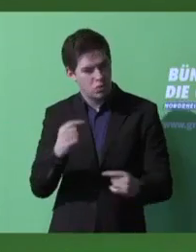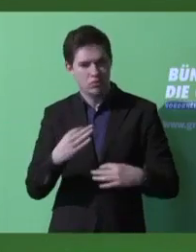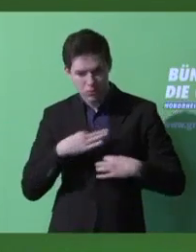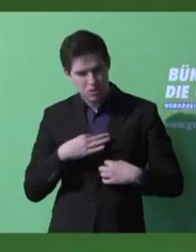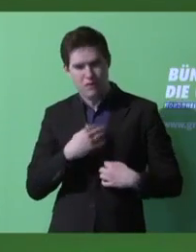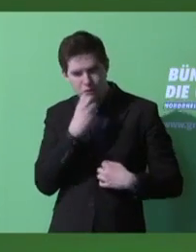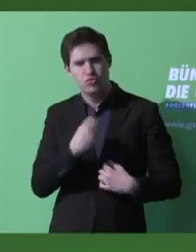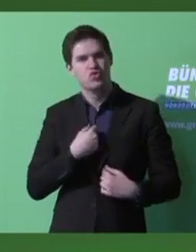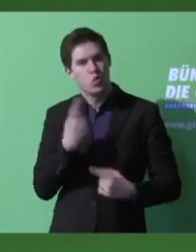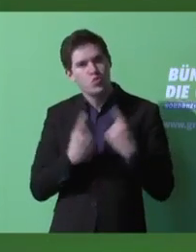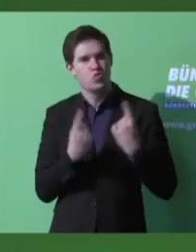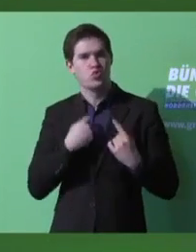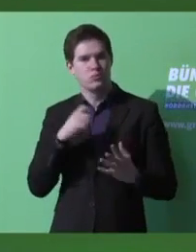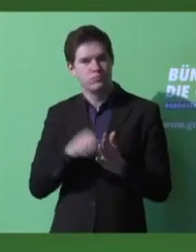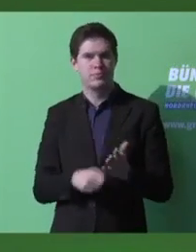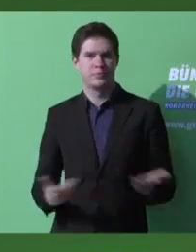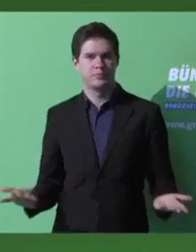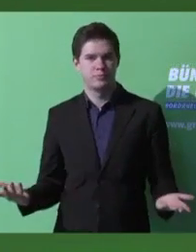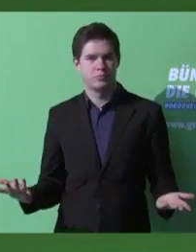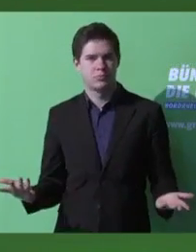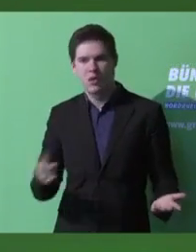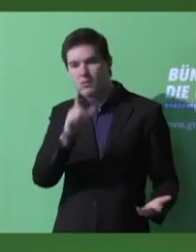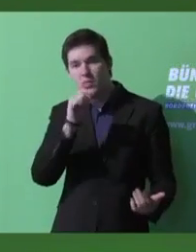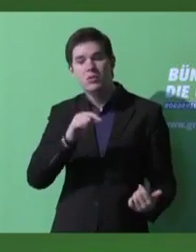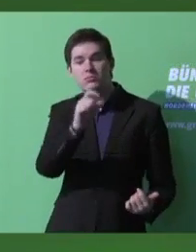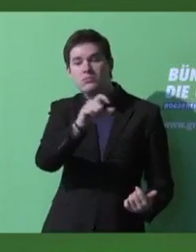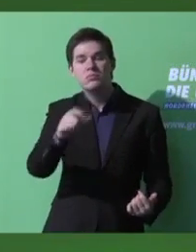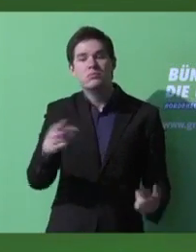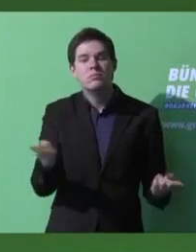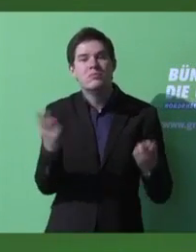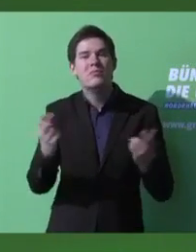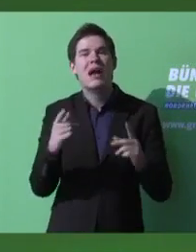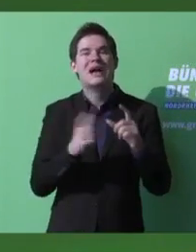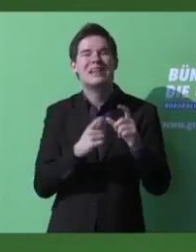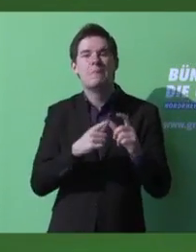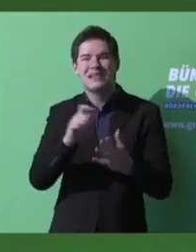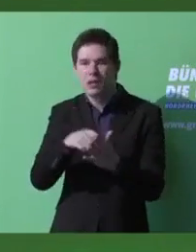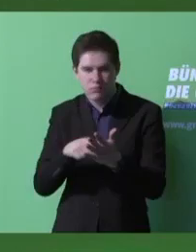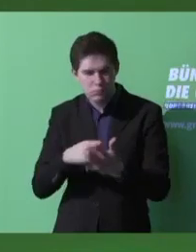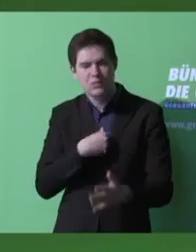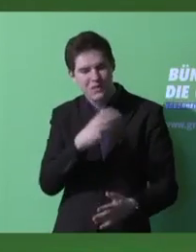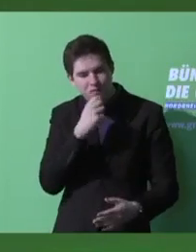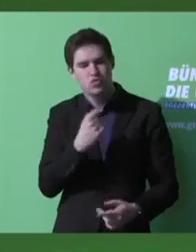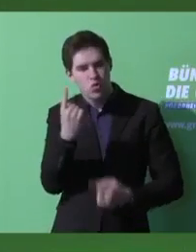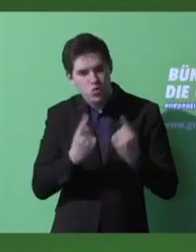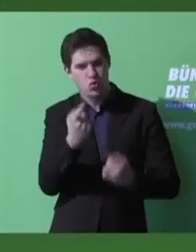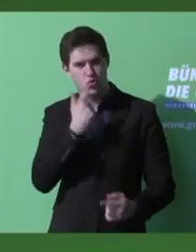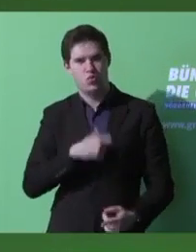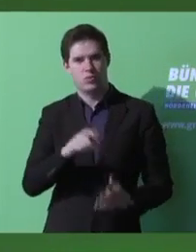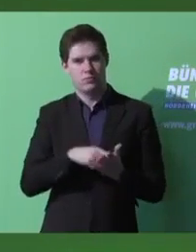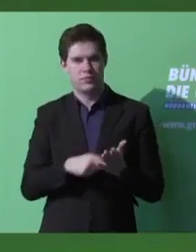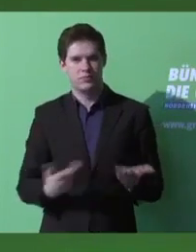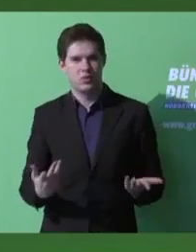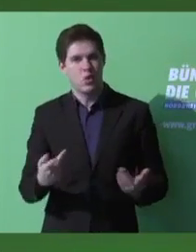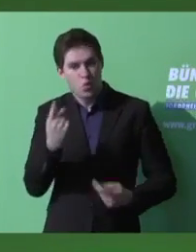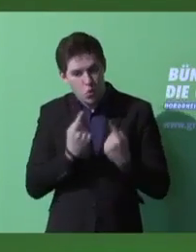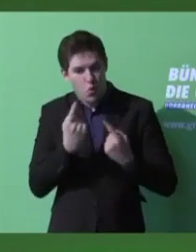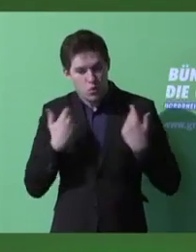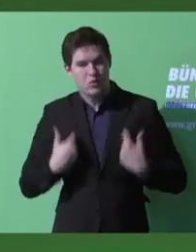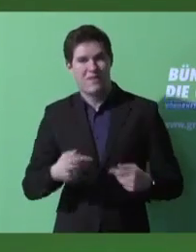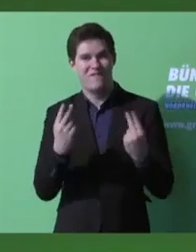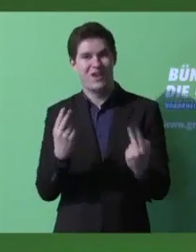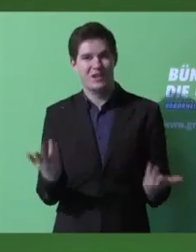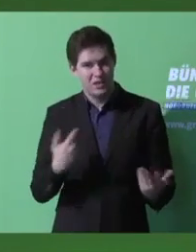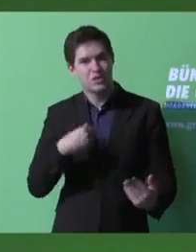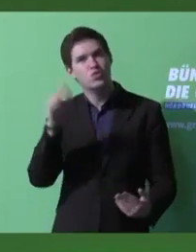Stimmen. Ermutigen wir nicht die Menschen, SPD zu wählen, Volker, sondern ermutigen wir sie, Grünen zu wählen, weil auf Grüne kommt es an, damit es